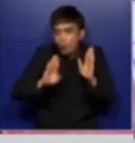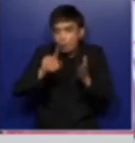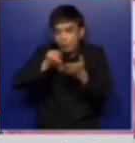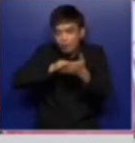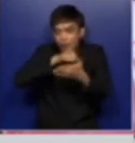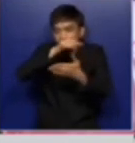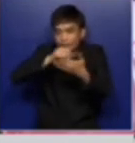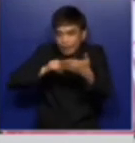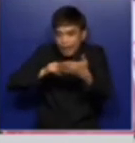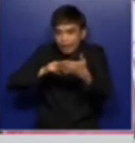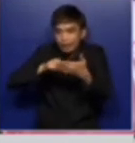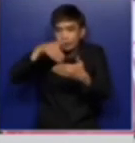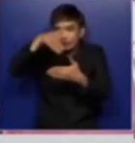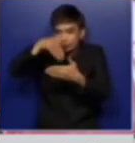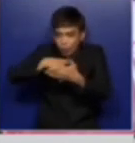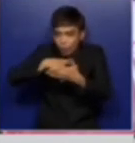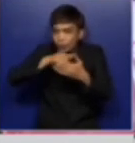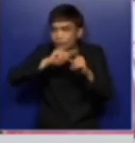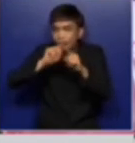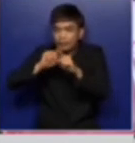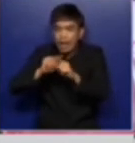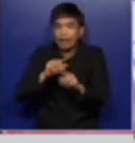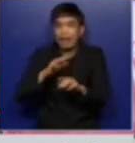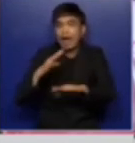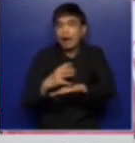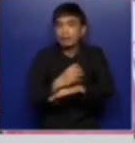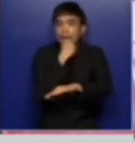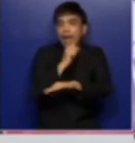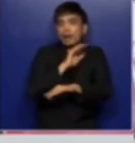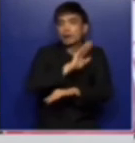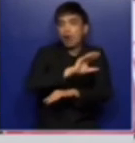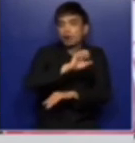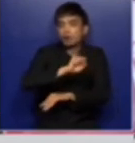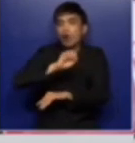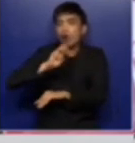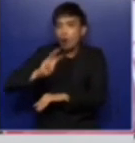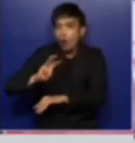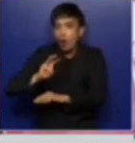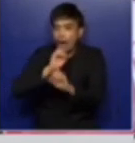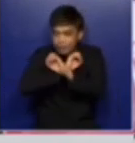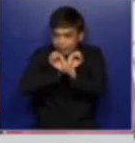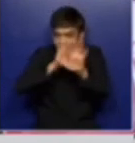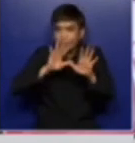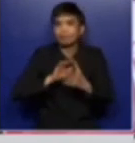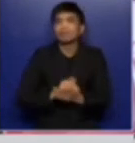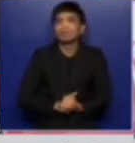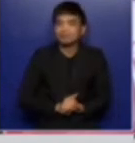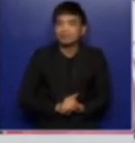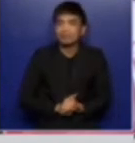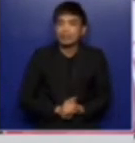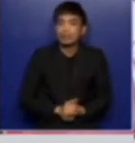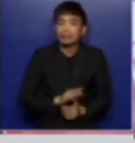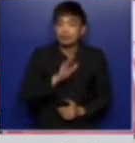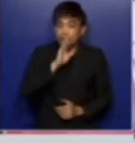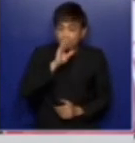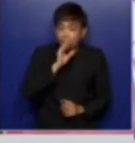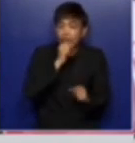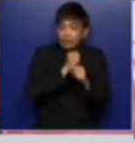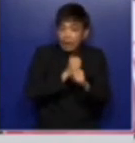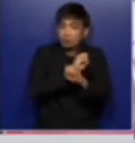และอำนาจหน้าที่ของสว.ก็ผมมั่นใจว่าความเชื่อมั่นประเทศจ